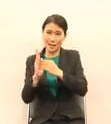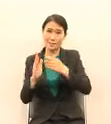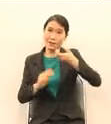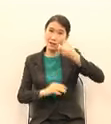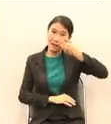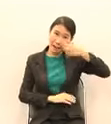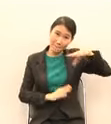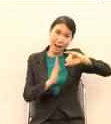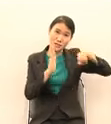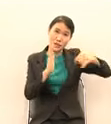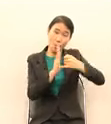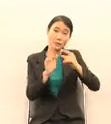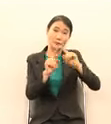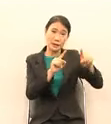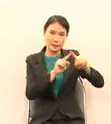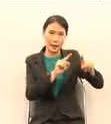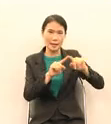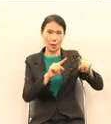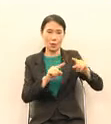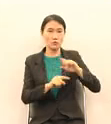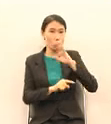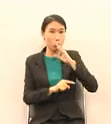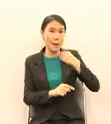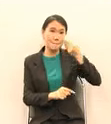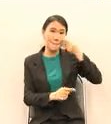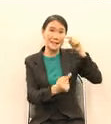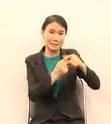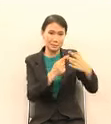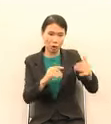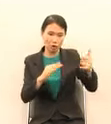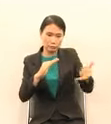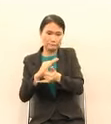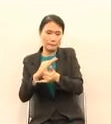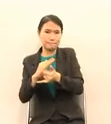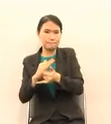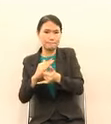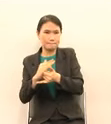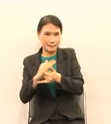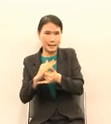เคลื่อนที่ออกไปจากกรุงเทพมหานครกับปริมณฑลครับ